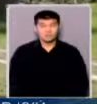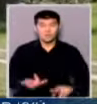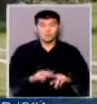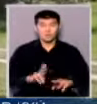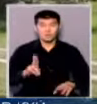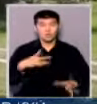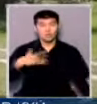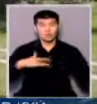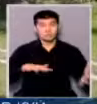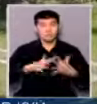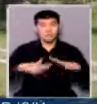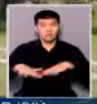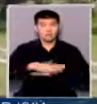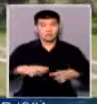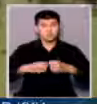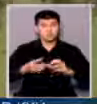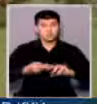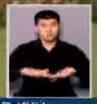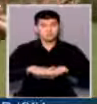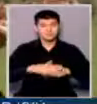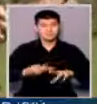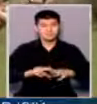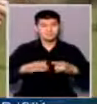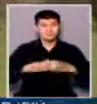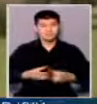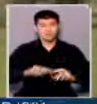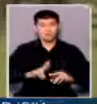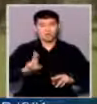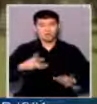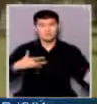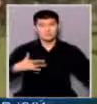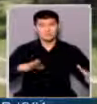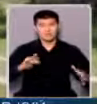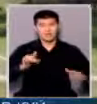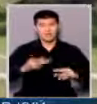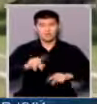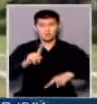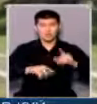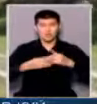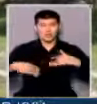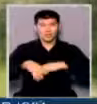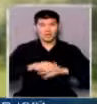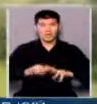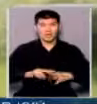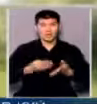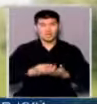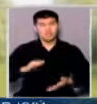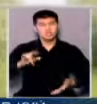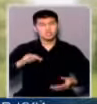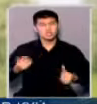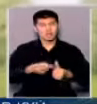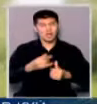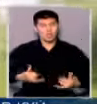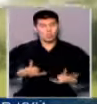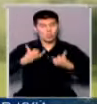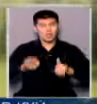Құрманғазы ауданының жеделі халықтық ансамблі. Сондықтан да шығармашылық ұжым Құрманғазы Сағырбайұлының туған топырағы киелі мекен жеделі жерінің атауын